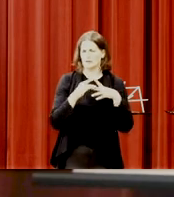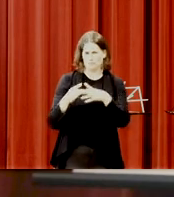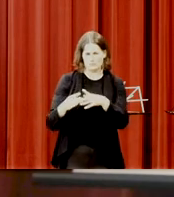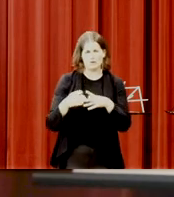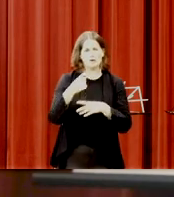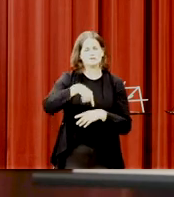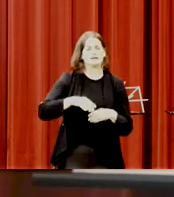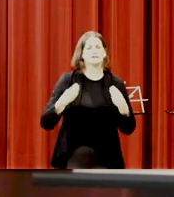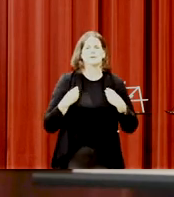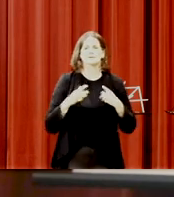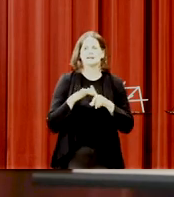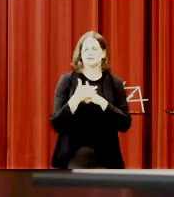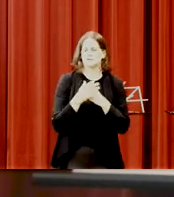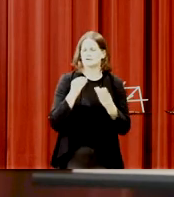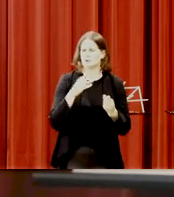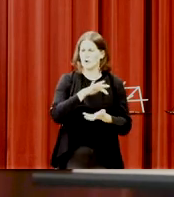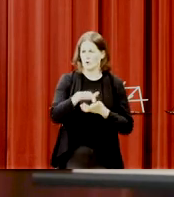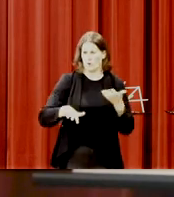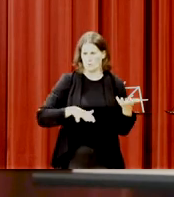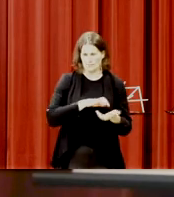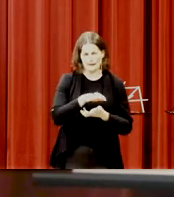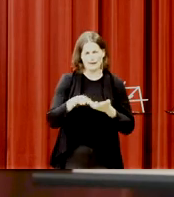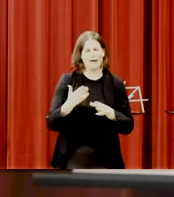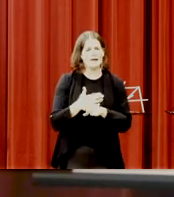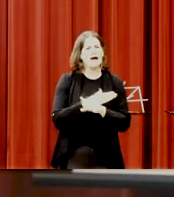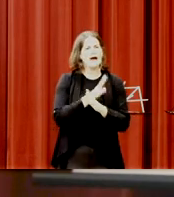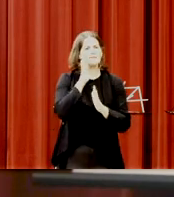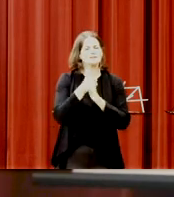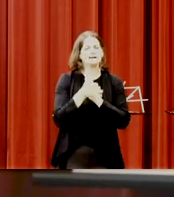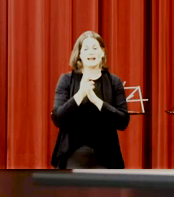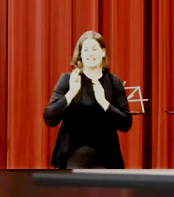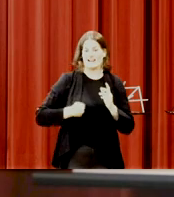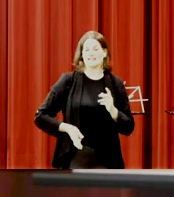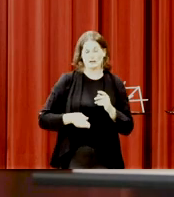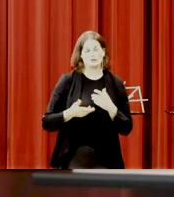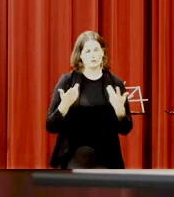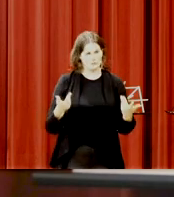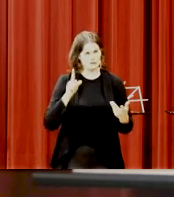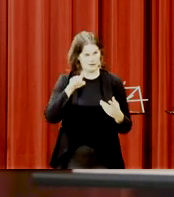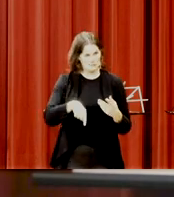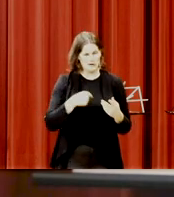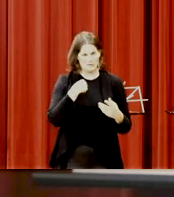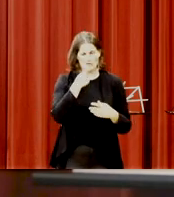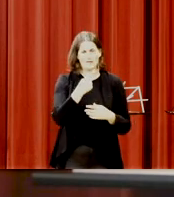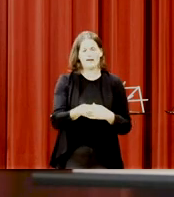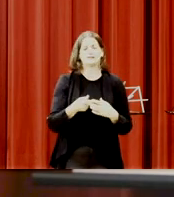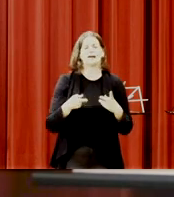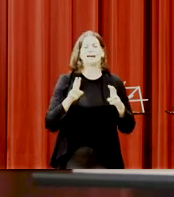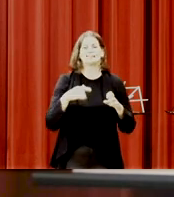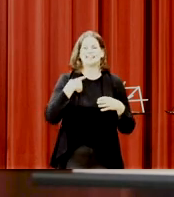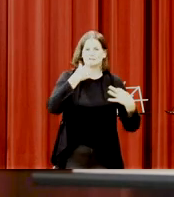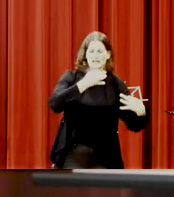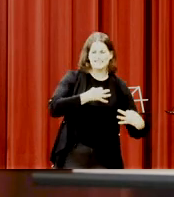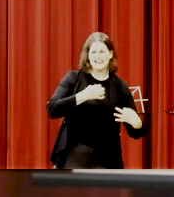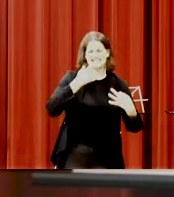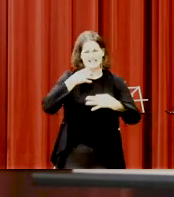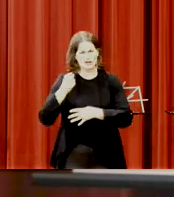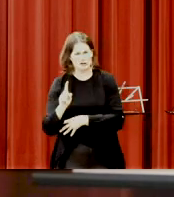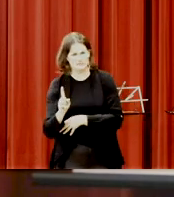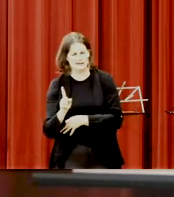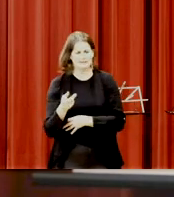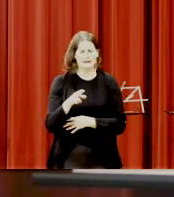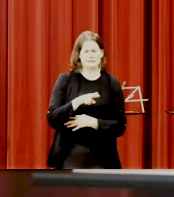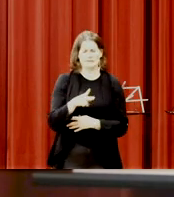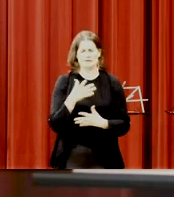que és veritat i el que no és veritat de vegades no ho té tan clar les persones que accedeixen. Tenim molta informació al nostre abast, però no